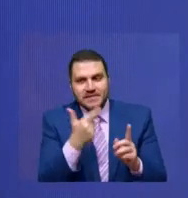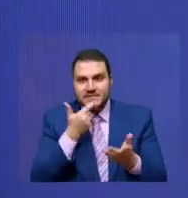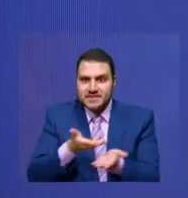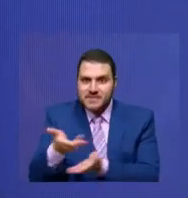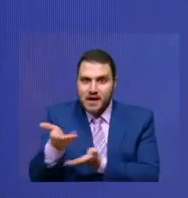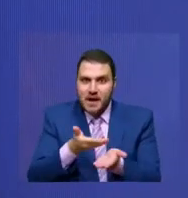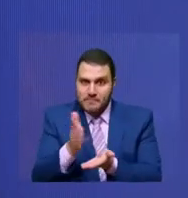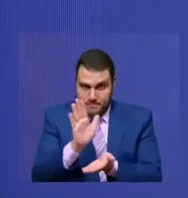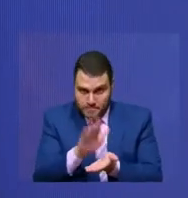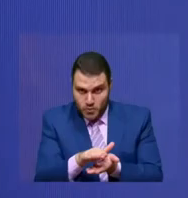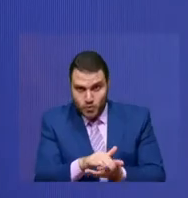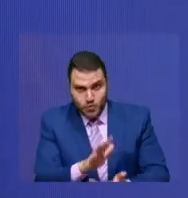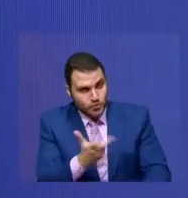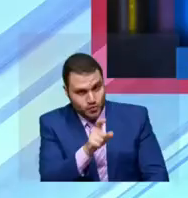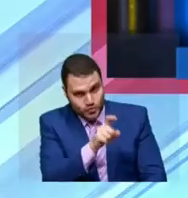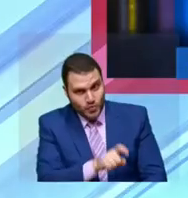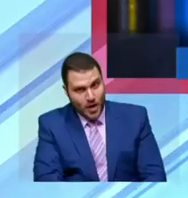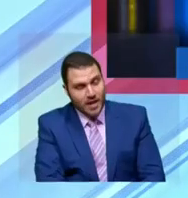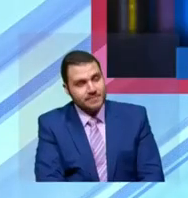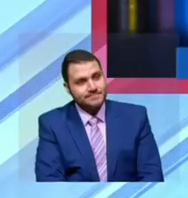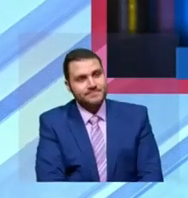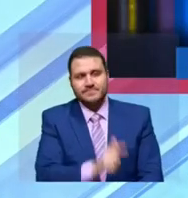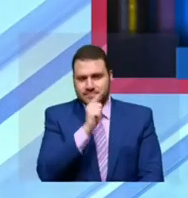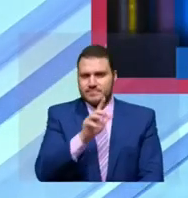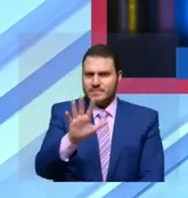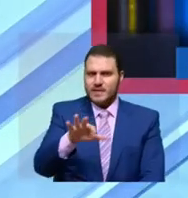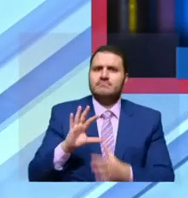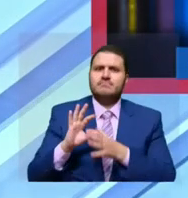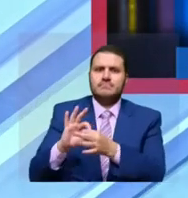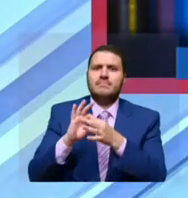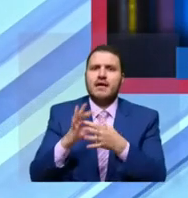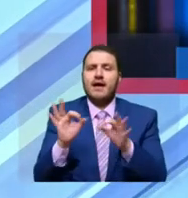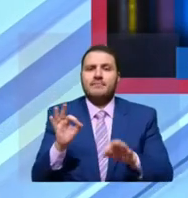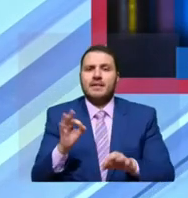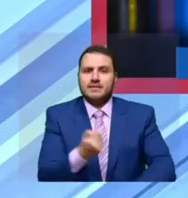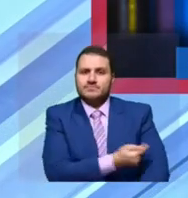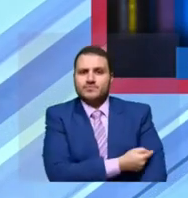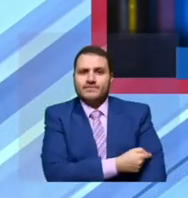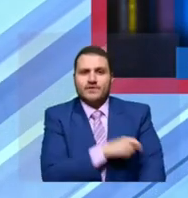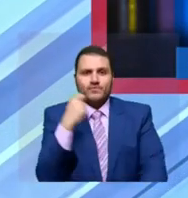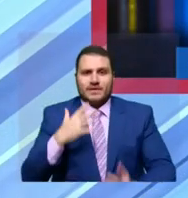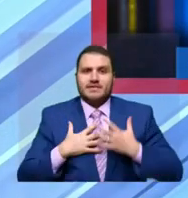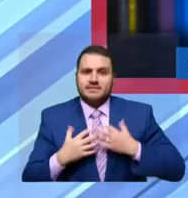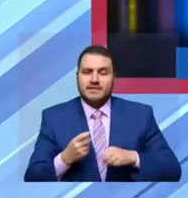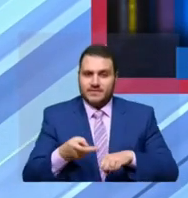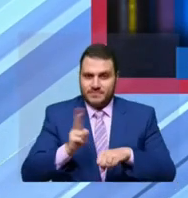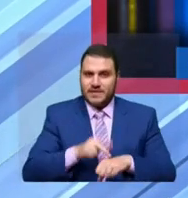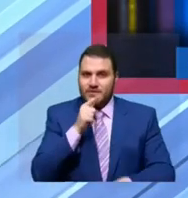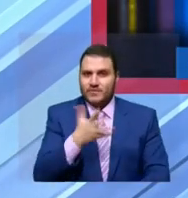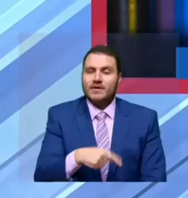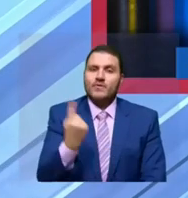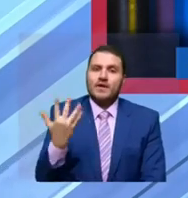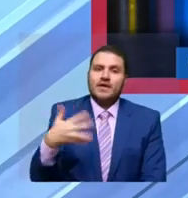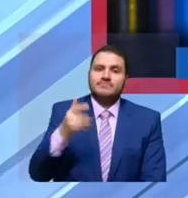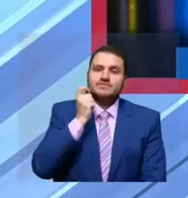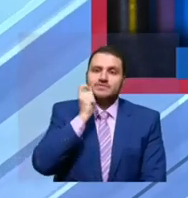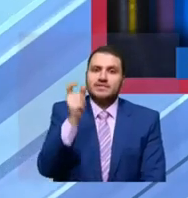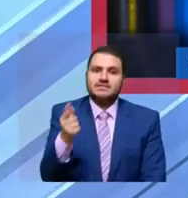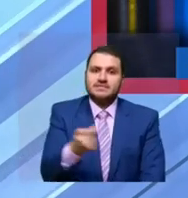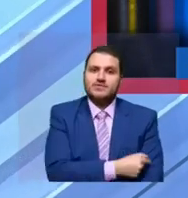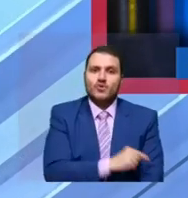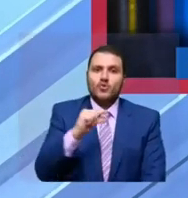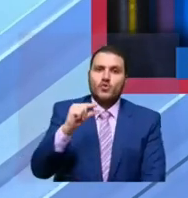عنها؟ طبعا في تنسيق دائم مع القطاع الصحي، وتم تخصيص الحاق 51 شخص من الكادر